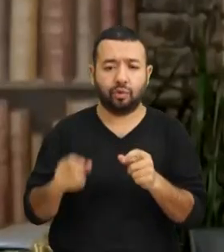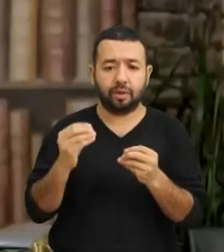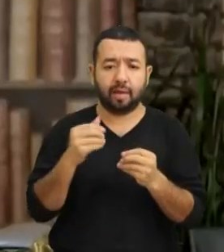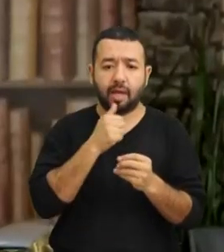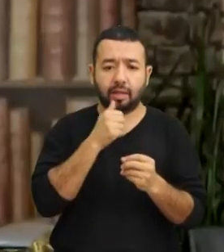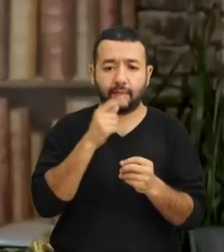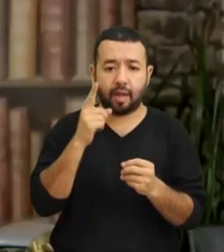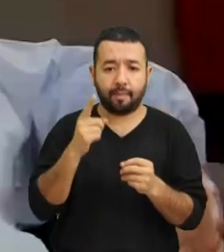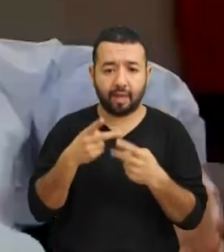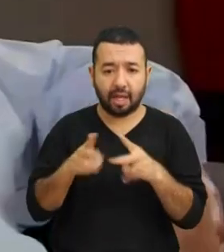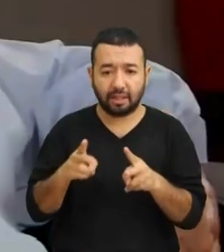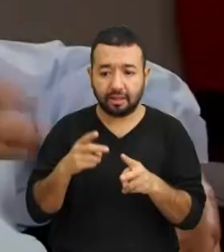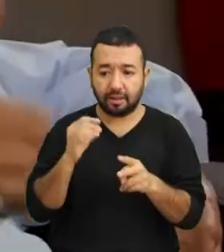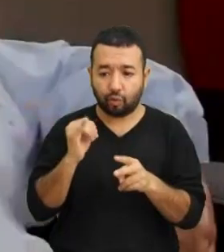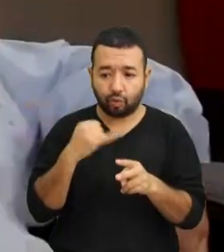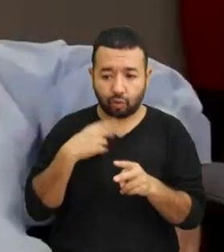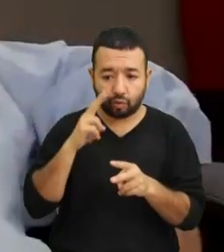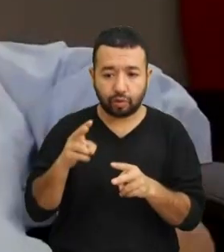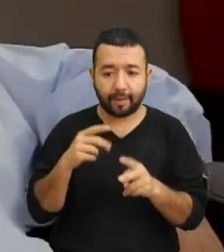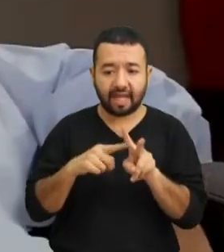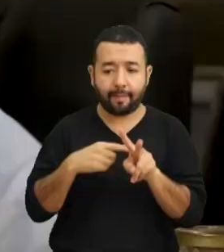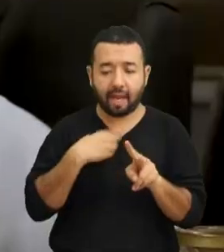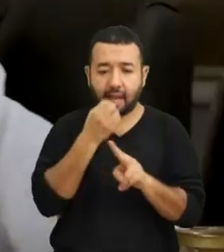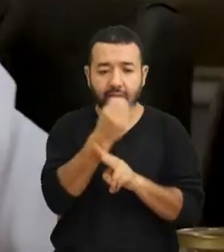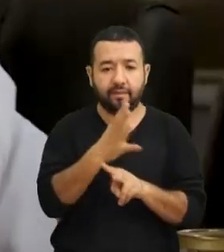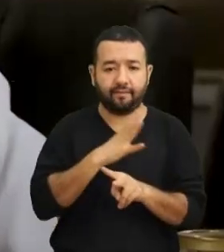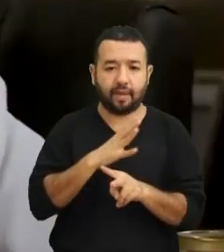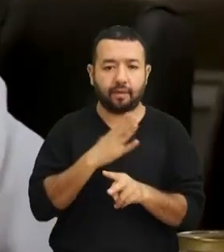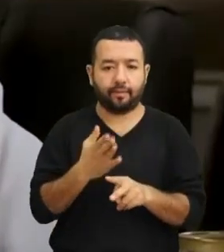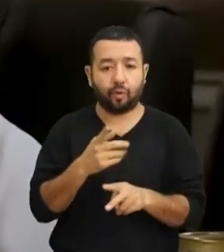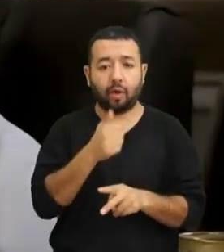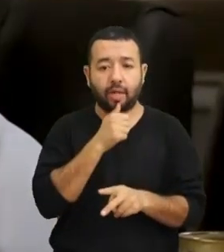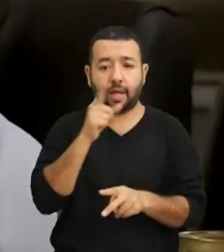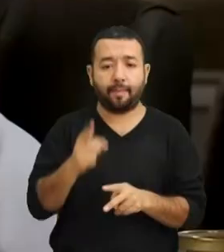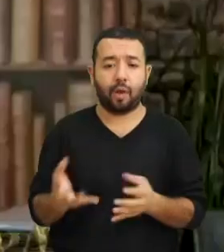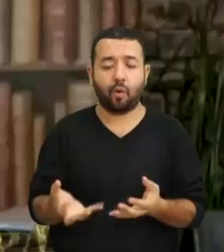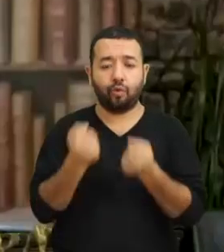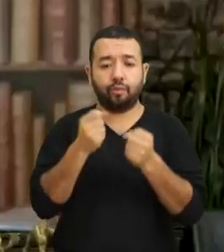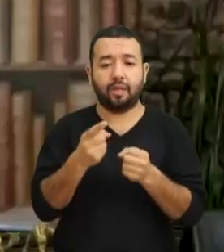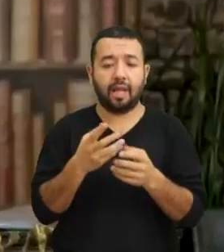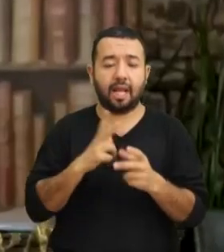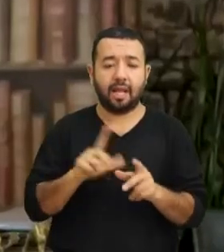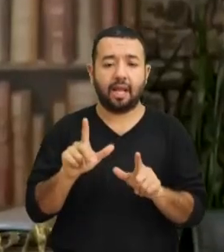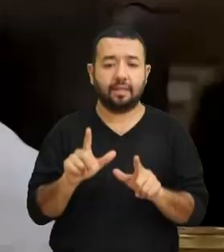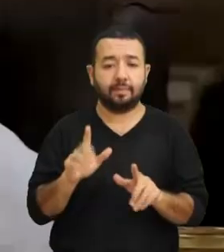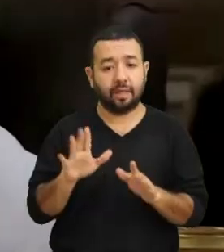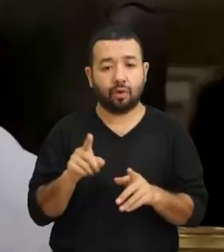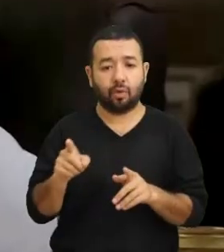ufak bir açığını yakalasın, şak diye Kemal Bey'e ispiyonlar seni. O adamdan acilen kurtulman lazım ya da